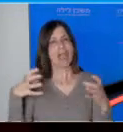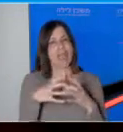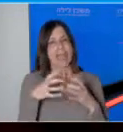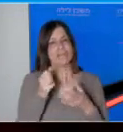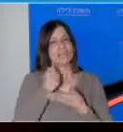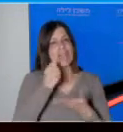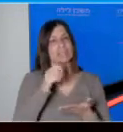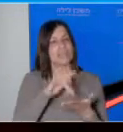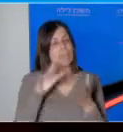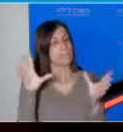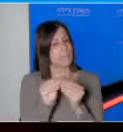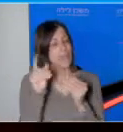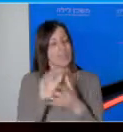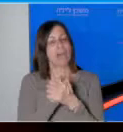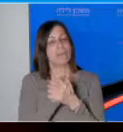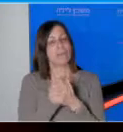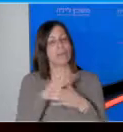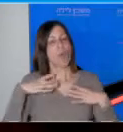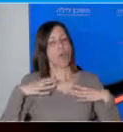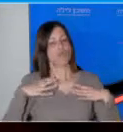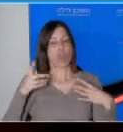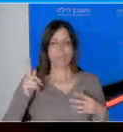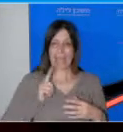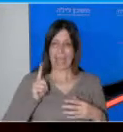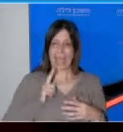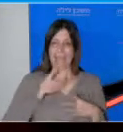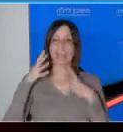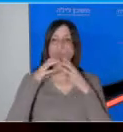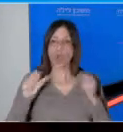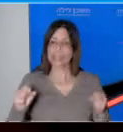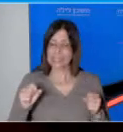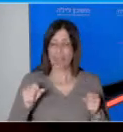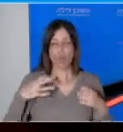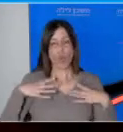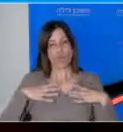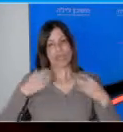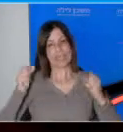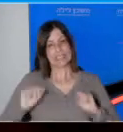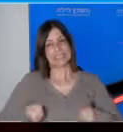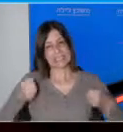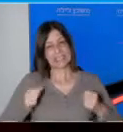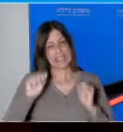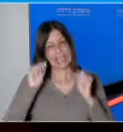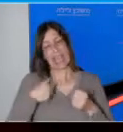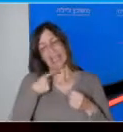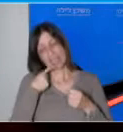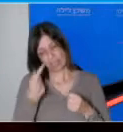הם נמצאים ביחד, הם חברים בחופשה פרטית באוסטריה, חופשת סקי. עכשיו, אני עודה